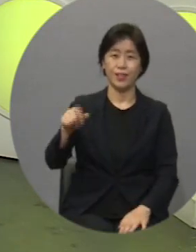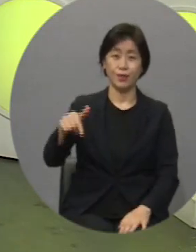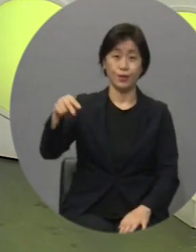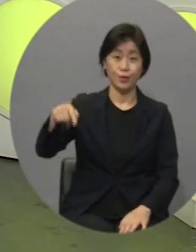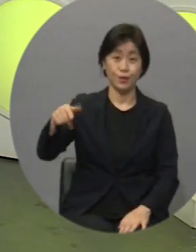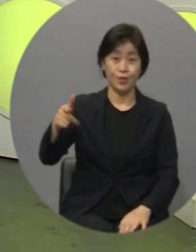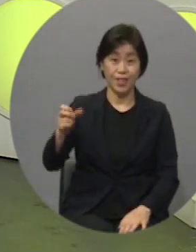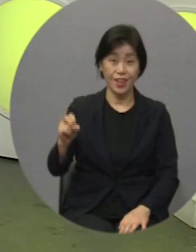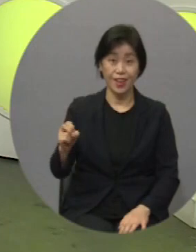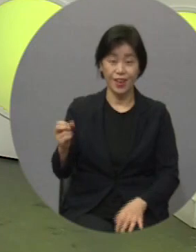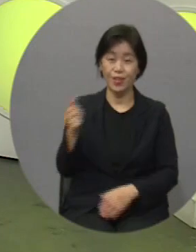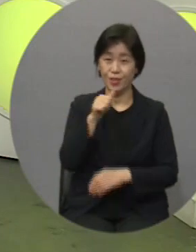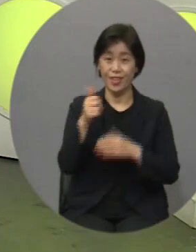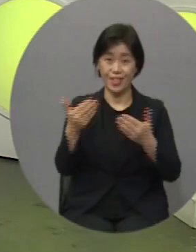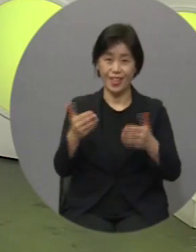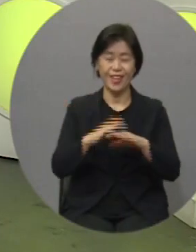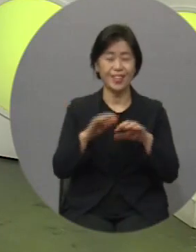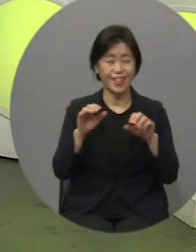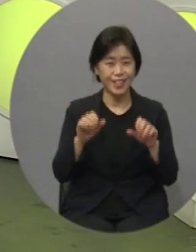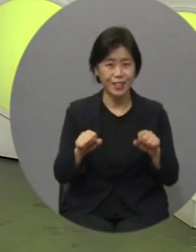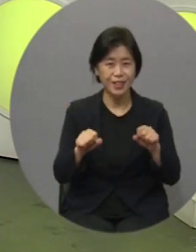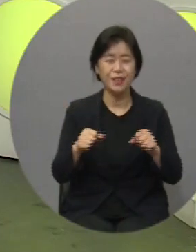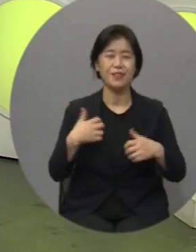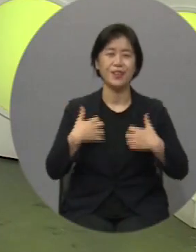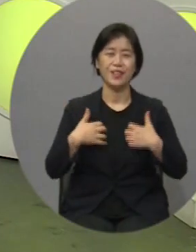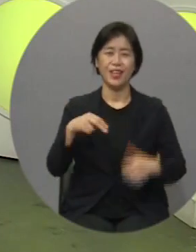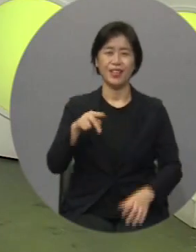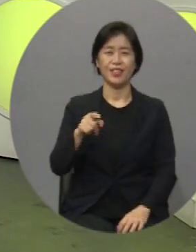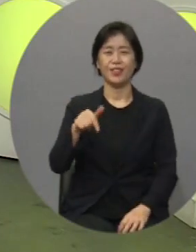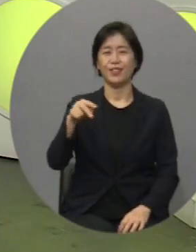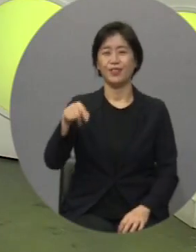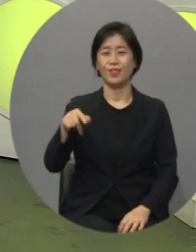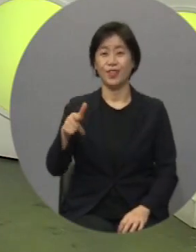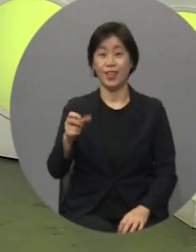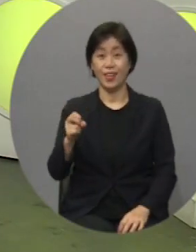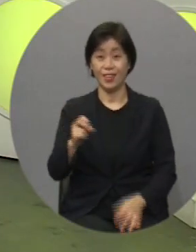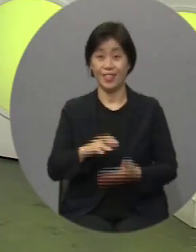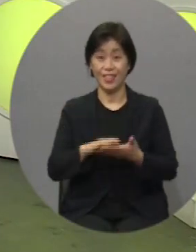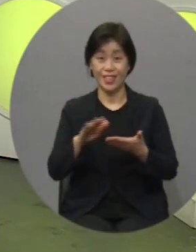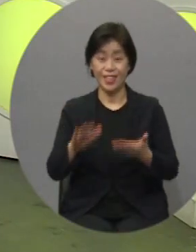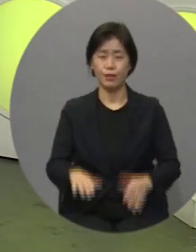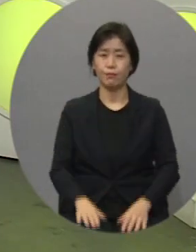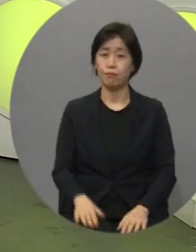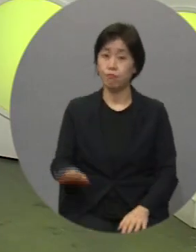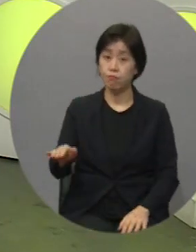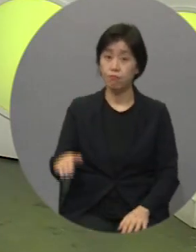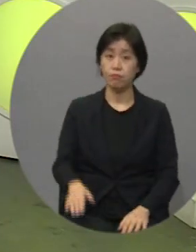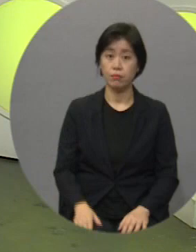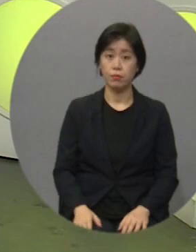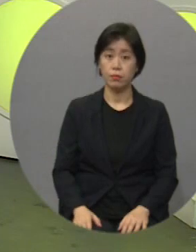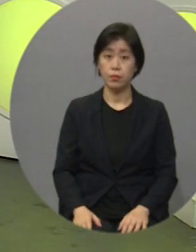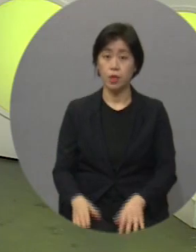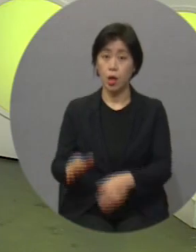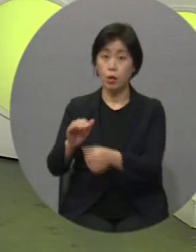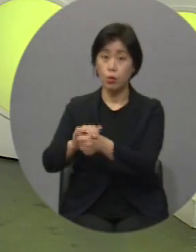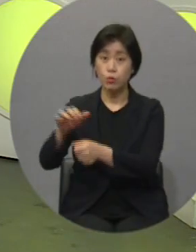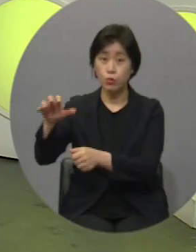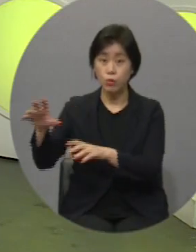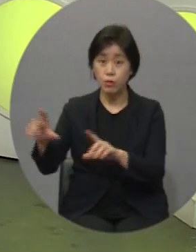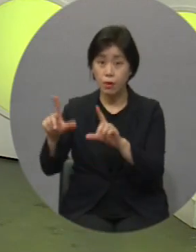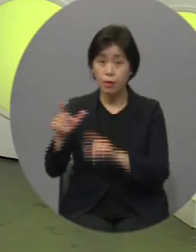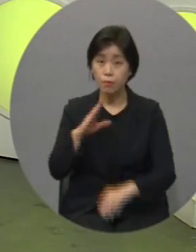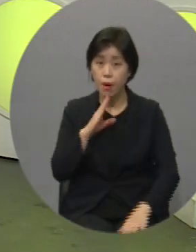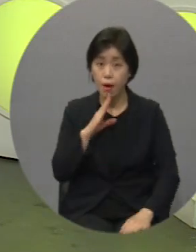한번 주시죠. 안녕하세요. 반갑습니다. 석수경입니다. 아이고, 석수경 씨. 네. 경주에 살고 계시죠?